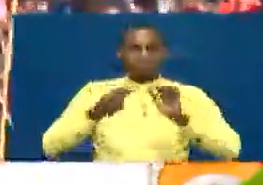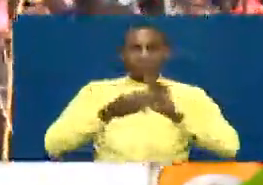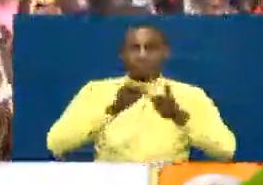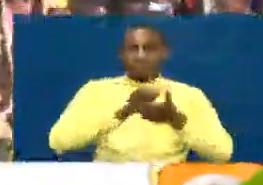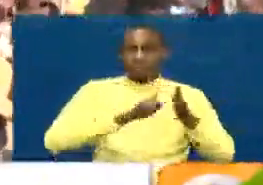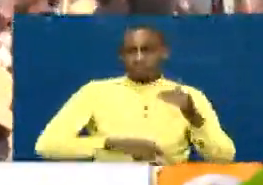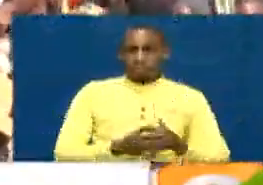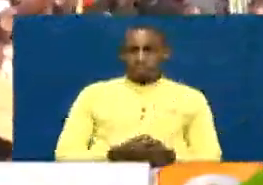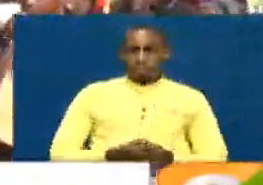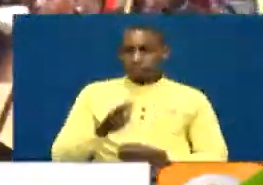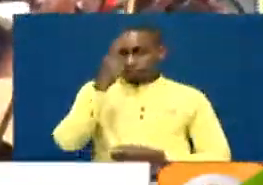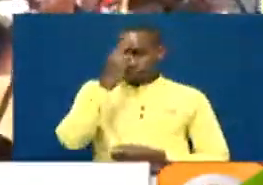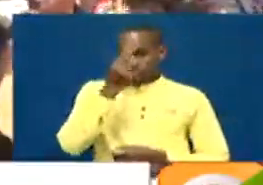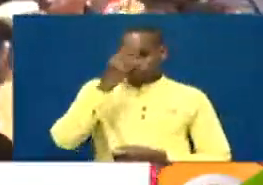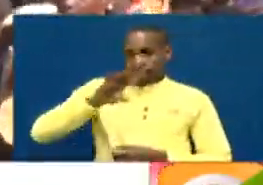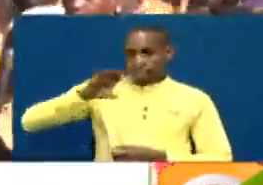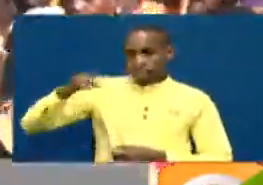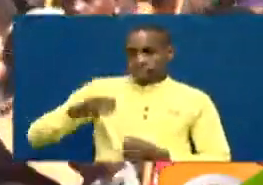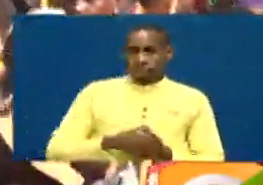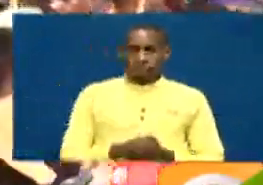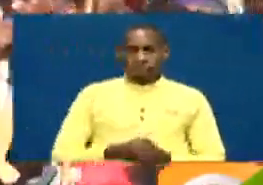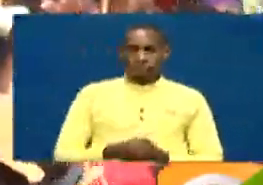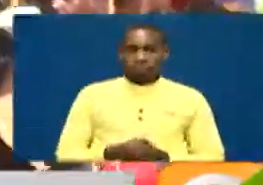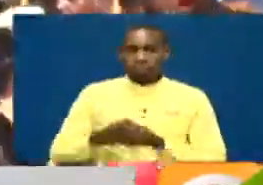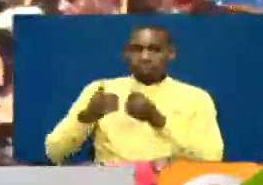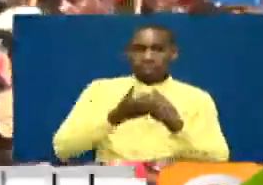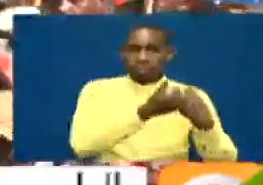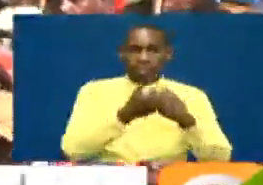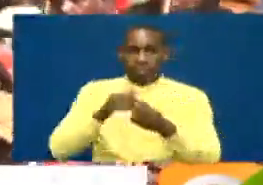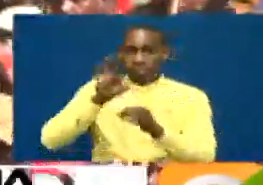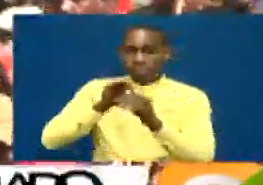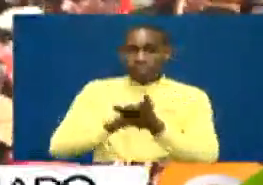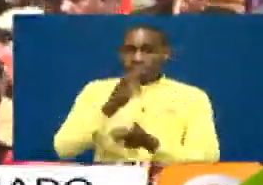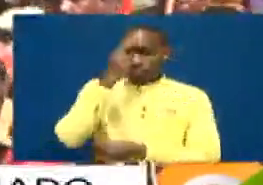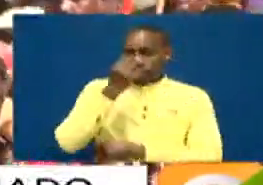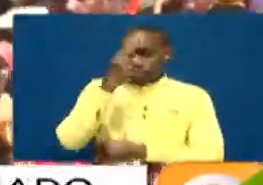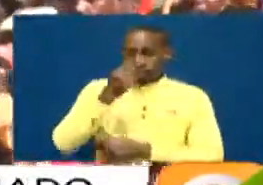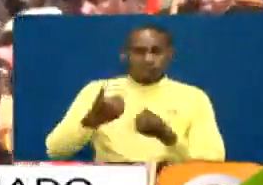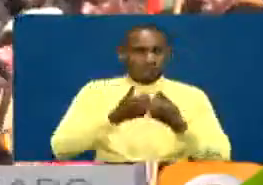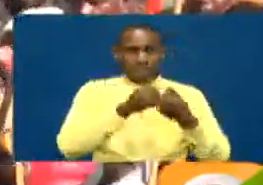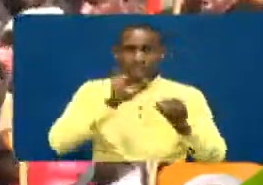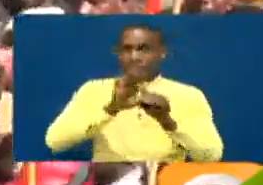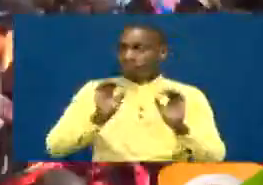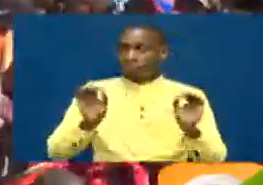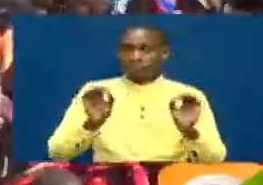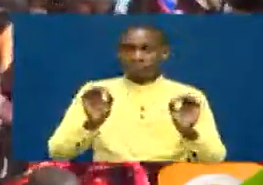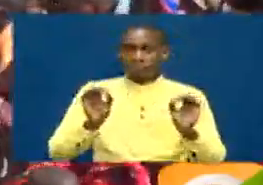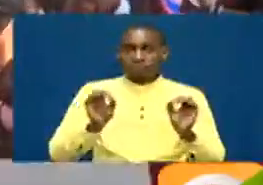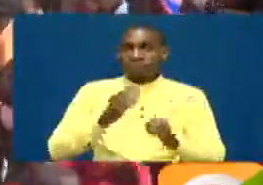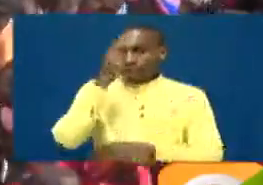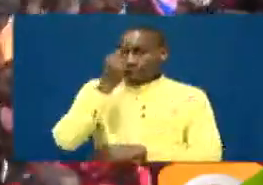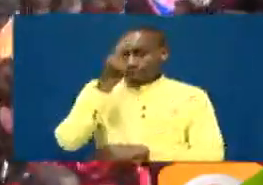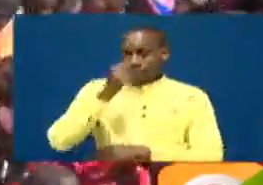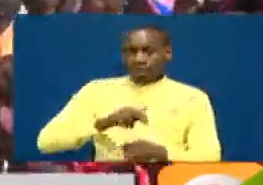kwamba Narok County is a battleground. Narok County is not a battleground.